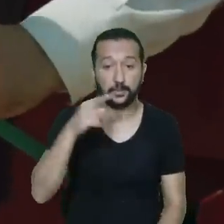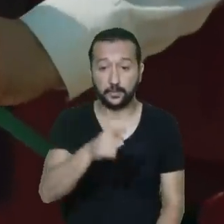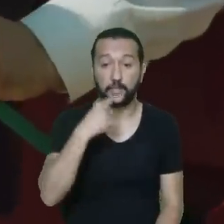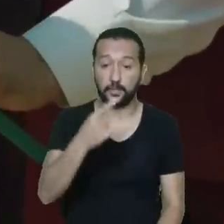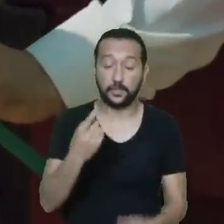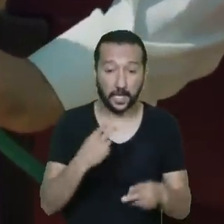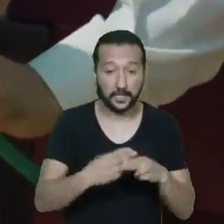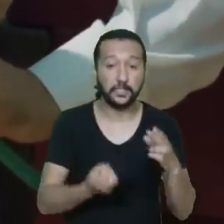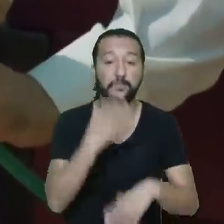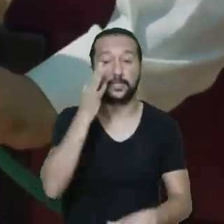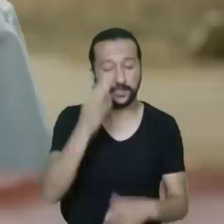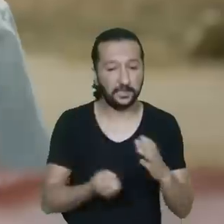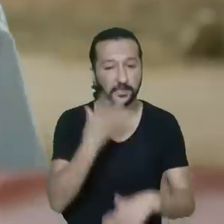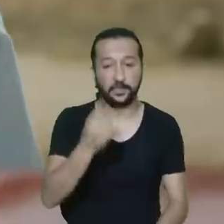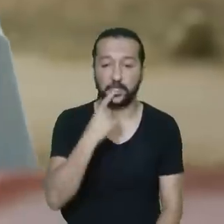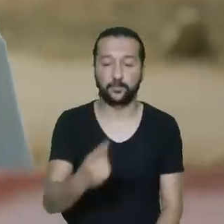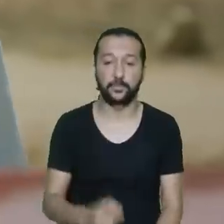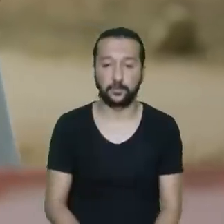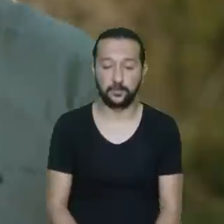gene canı çıksın demişler.